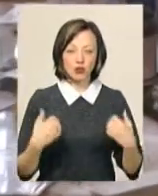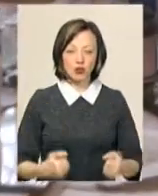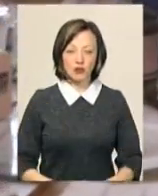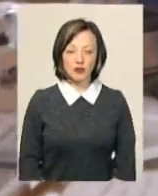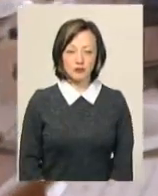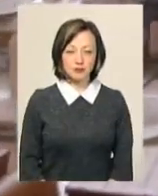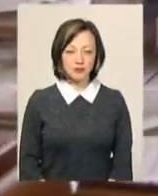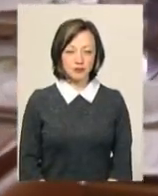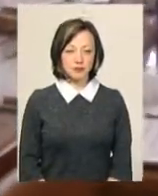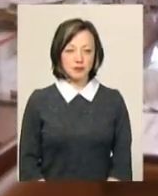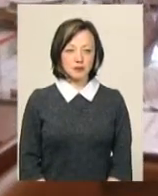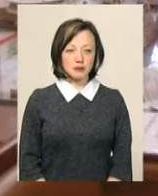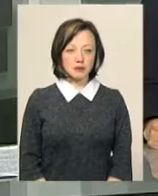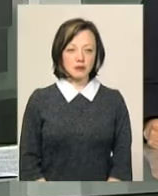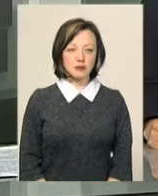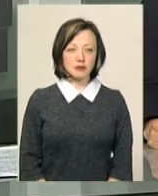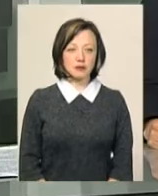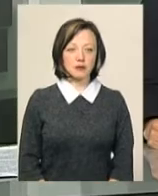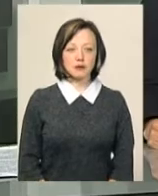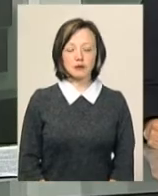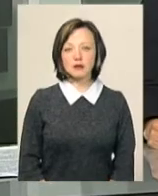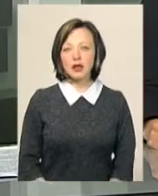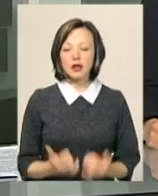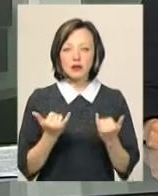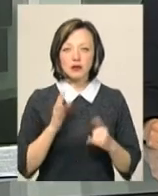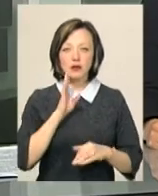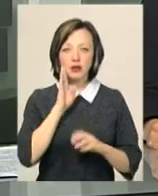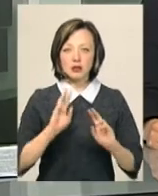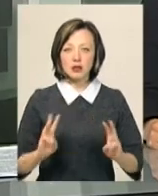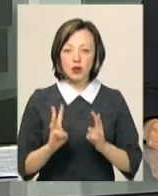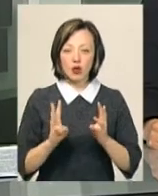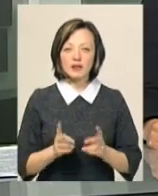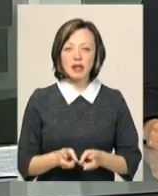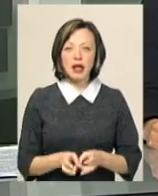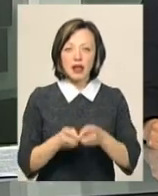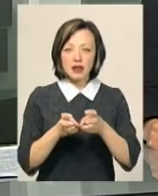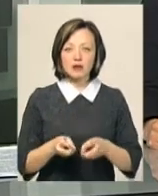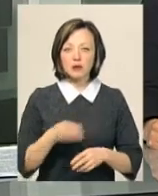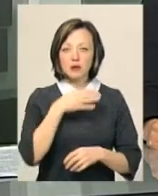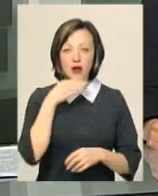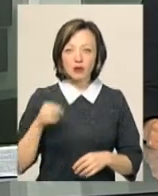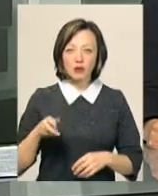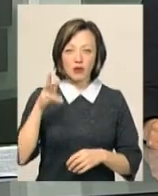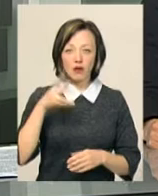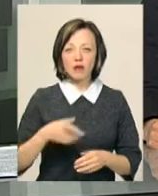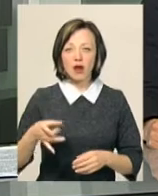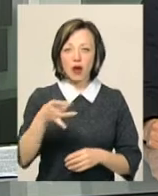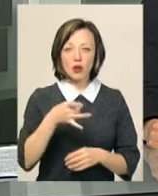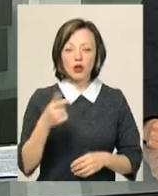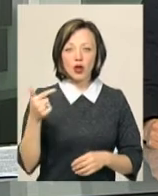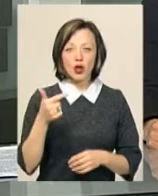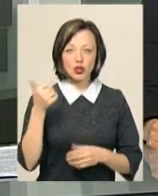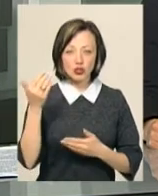Саприкін, новини Поділля-Центр. Сьогодні вранці загорівся ліфт в одній з багатоповерхівок у Хмельницькому мікрорайоні